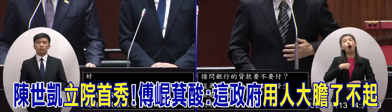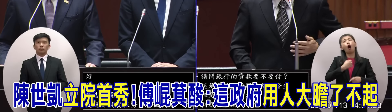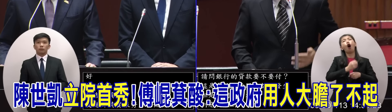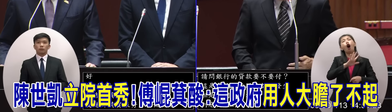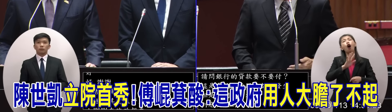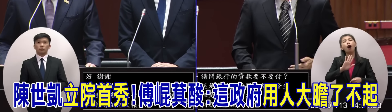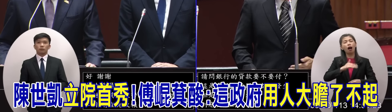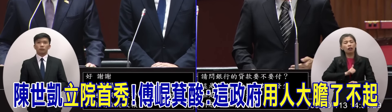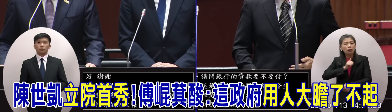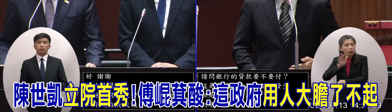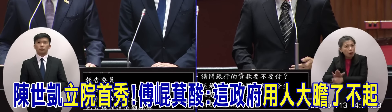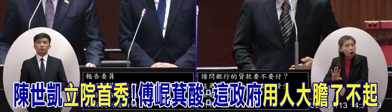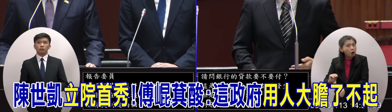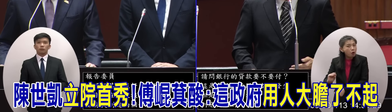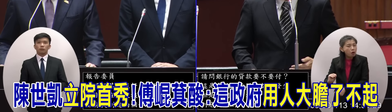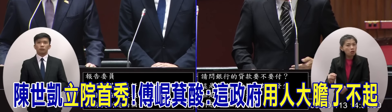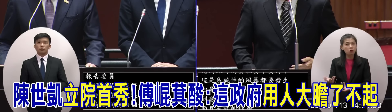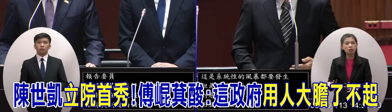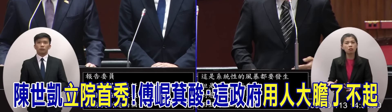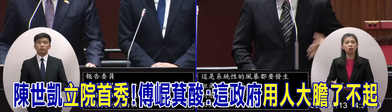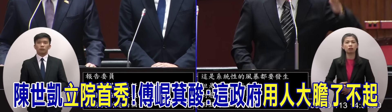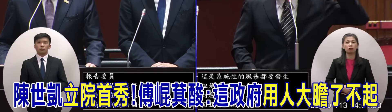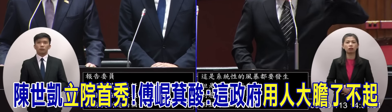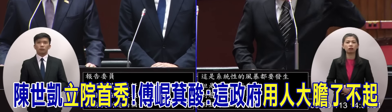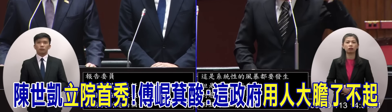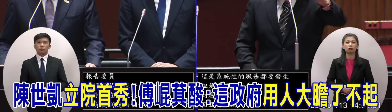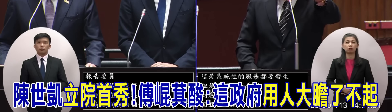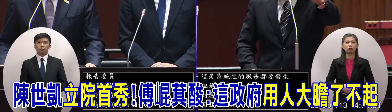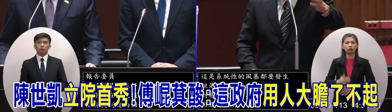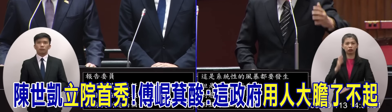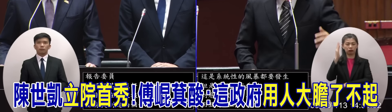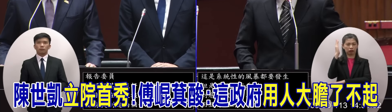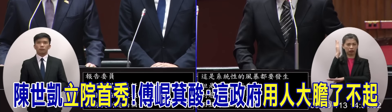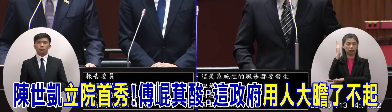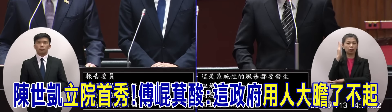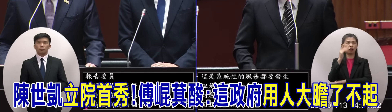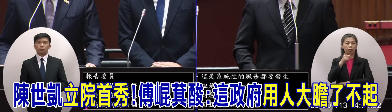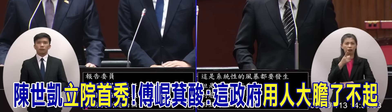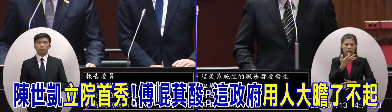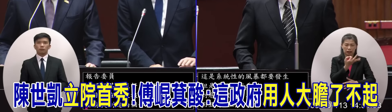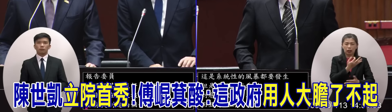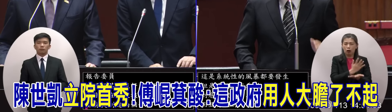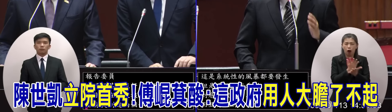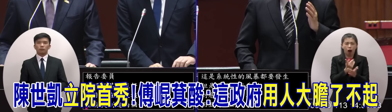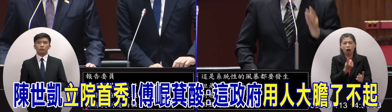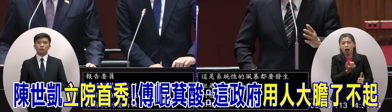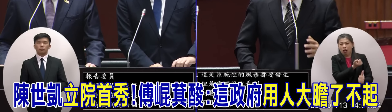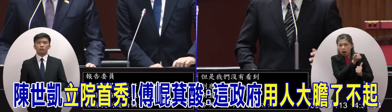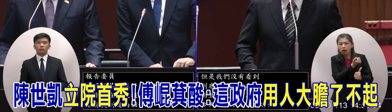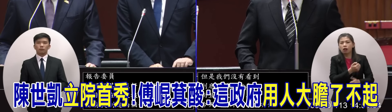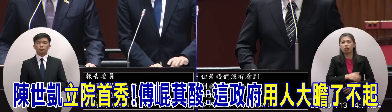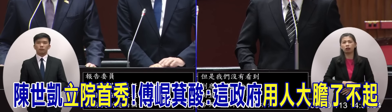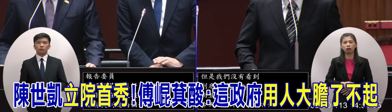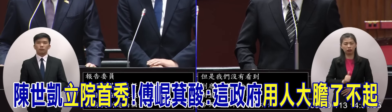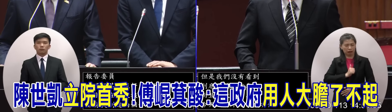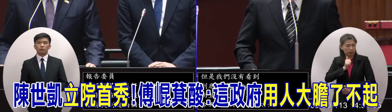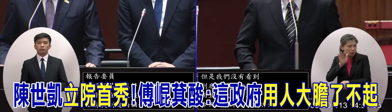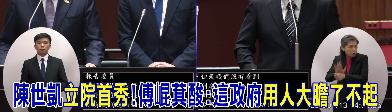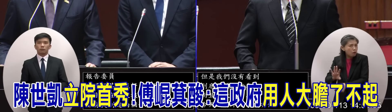做的有没有效？国家庞大的资源都在你手上，做的有没有效？